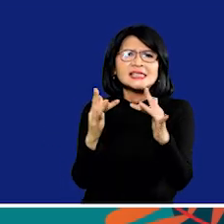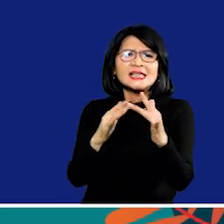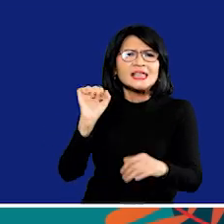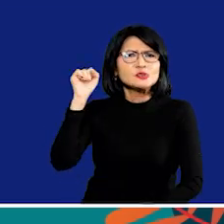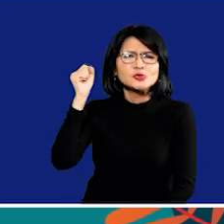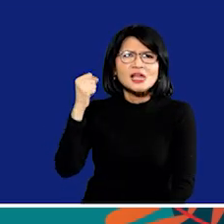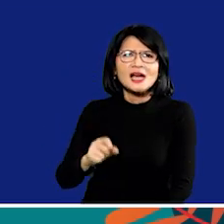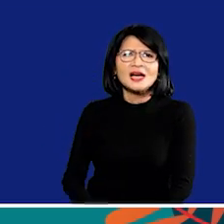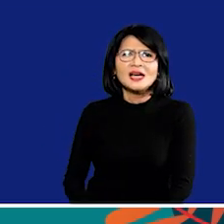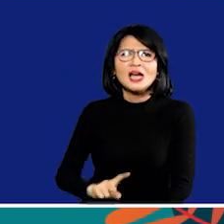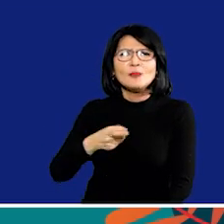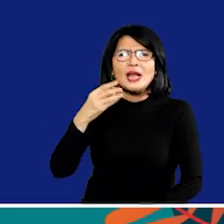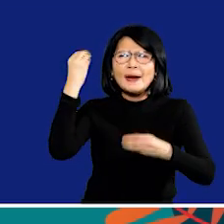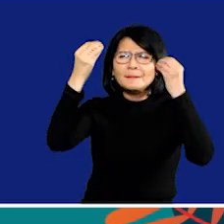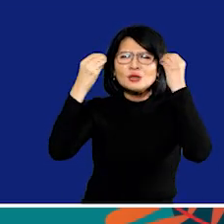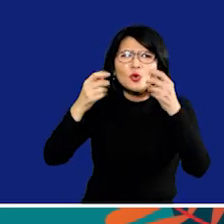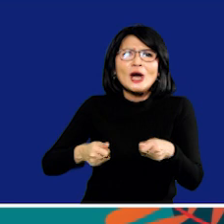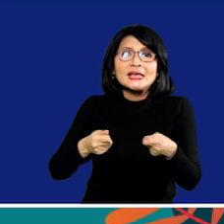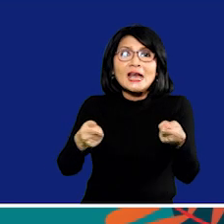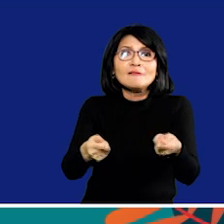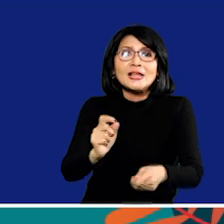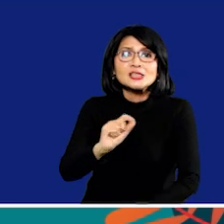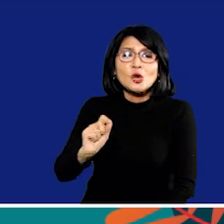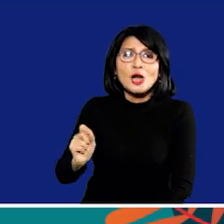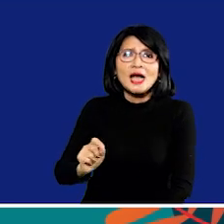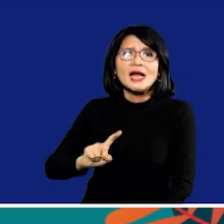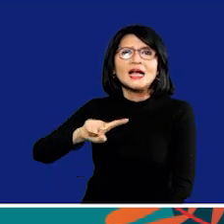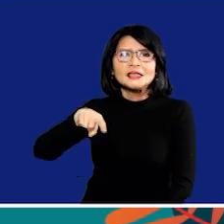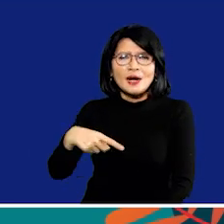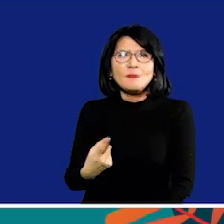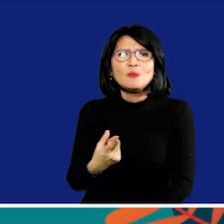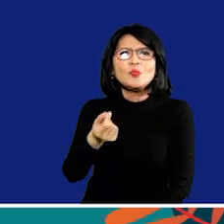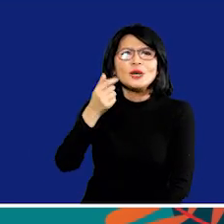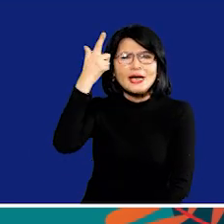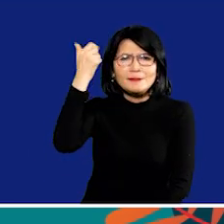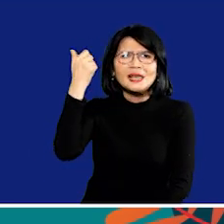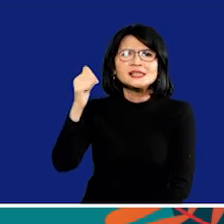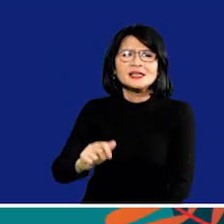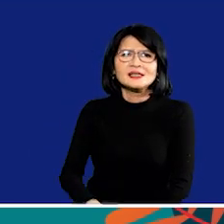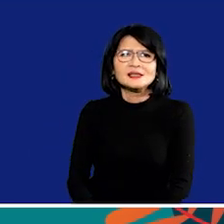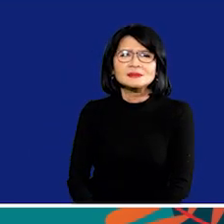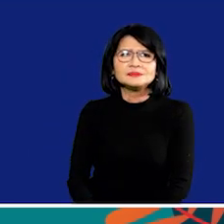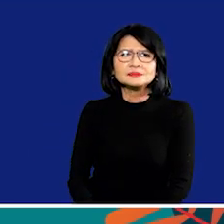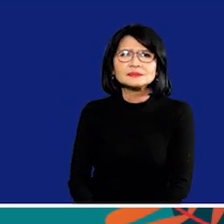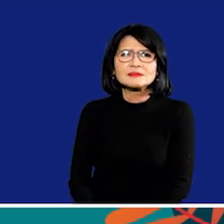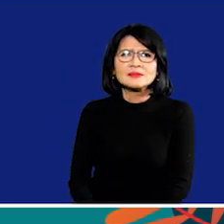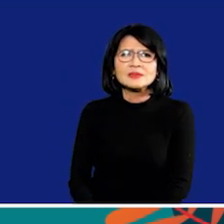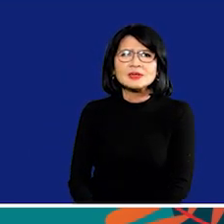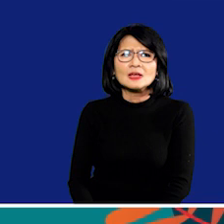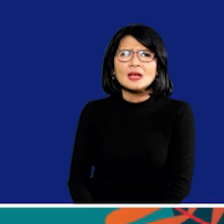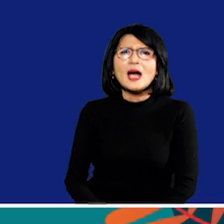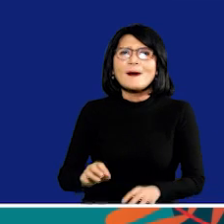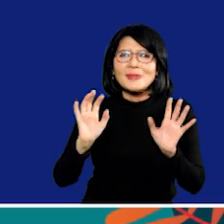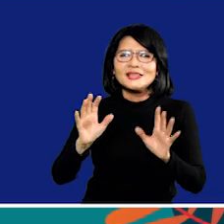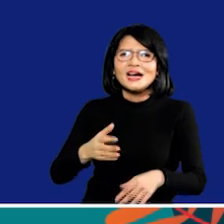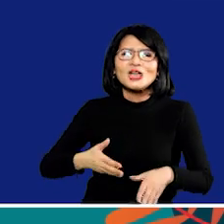pembelajaran. Mulai dari kebingungan mendaftar sekolah, hingga memulai proses PBDB yang cukup panjang. Tak